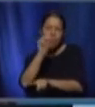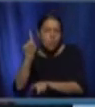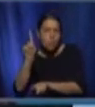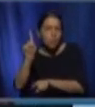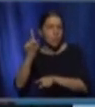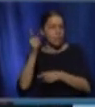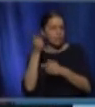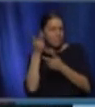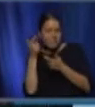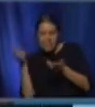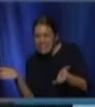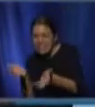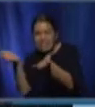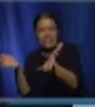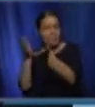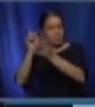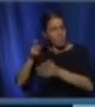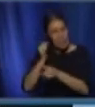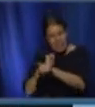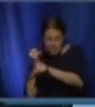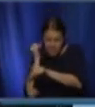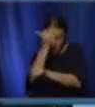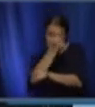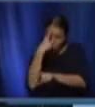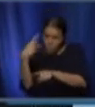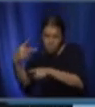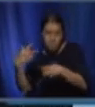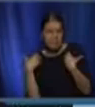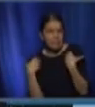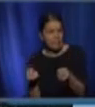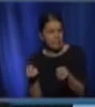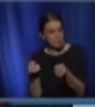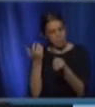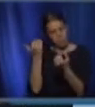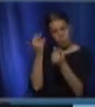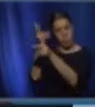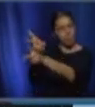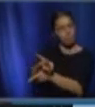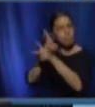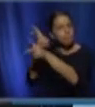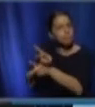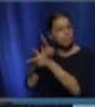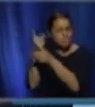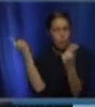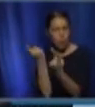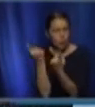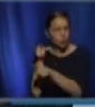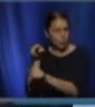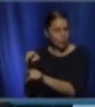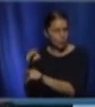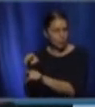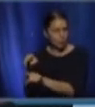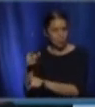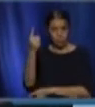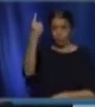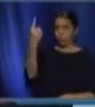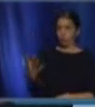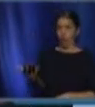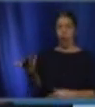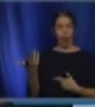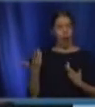que c'est important là, qu'on ne reste pas tout seul chez soi avec ces problèmes. Donc,